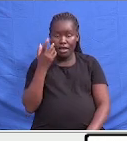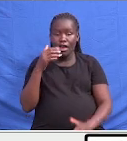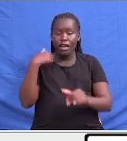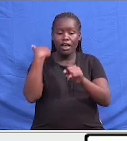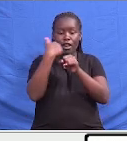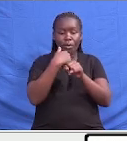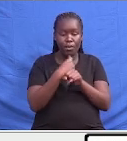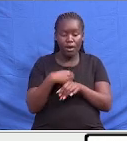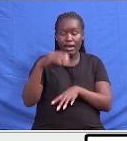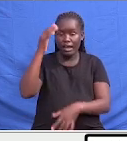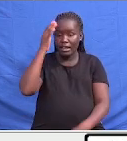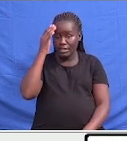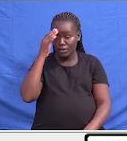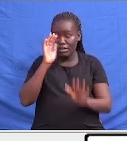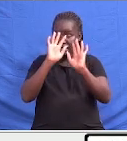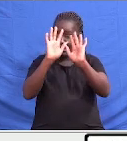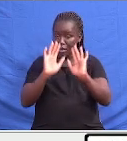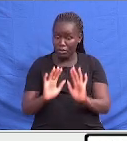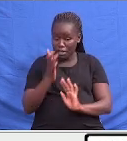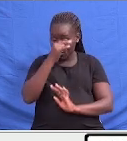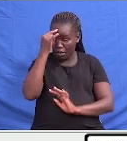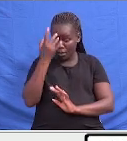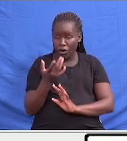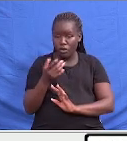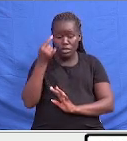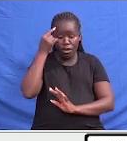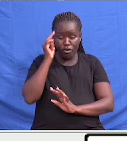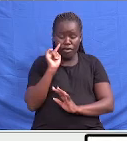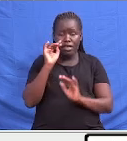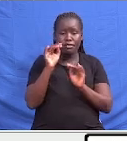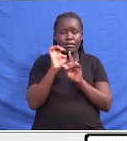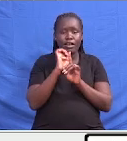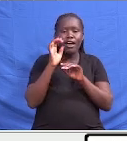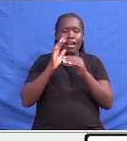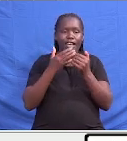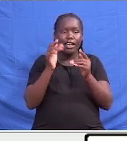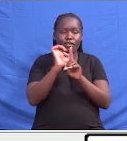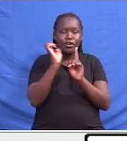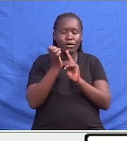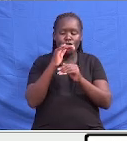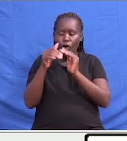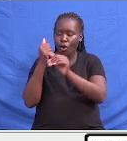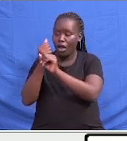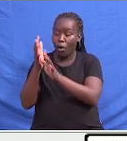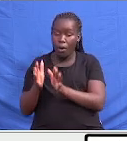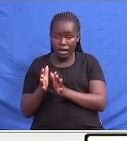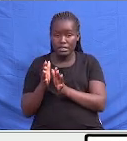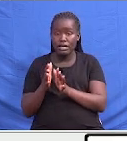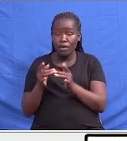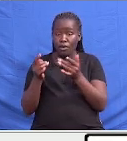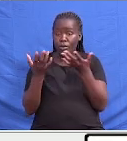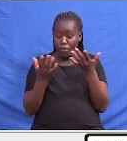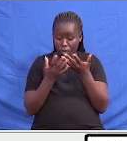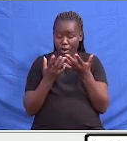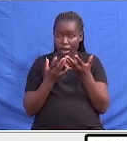kazi imetambuliwa kuwa muhimu kwa ajili ya kukuza mazingira mazuri kwa wafanyakazi wote. Hii inaendana